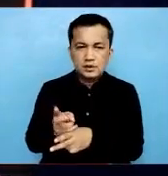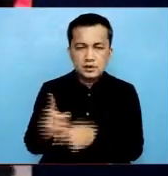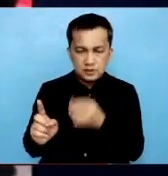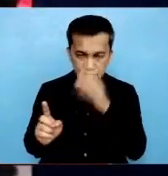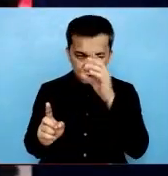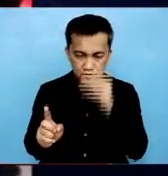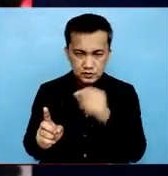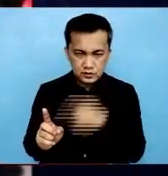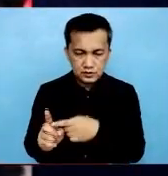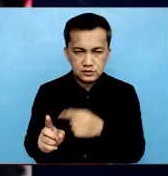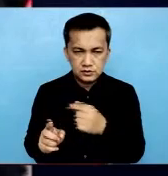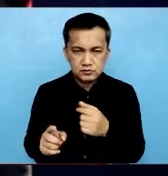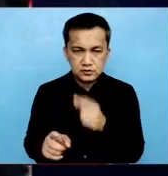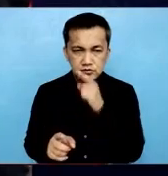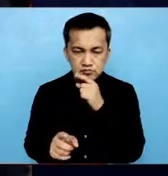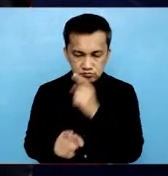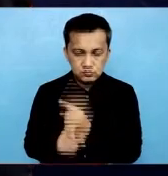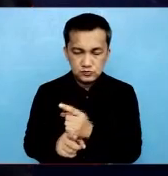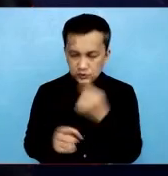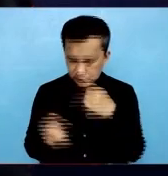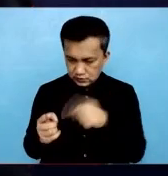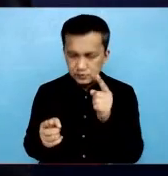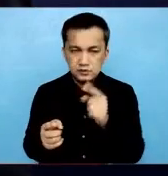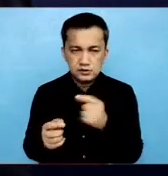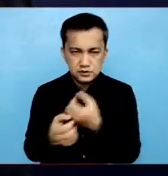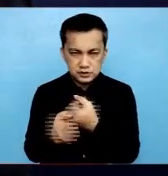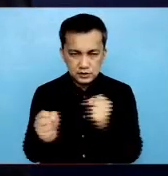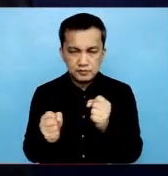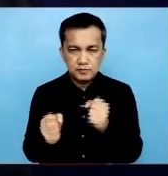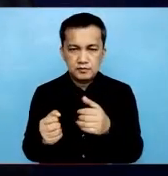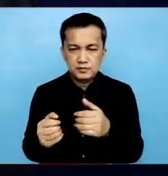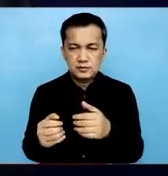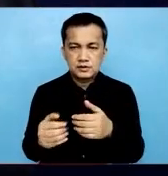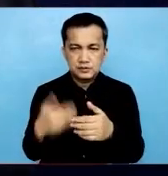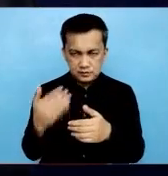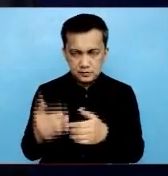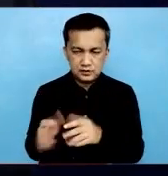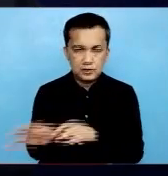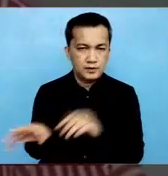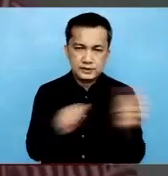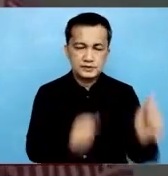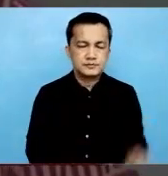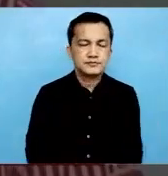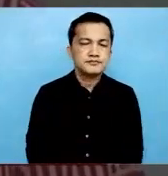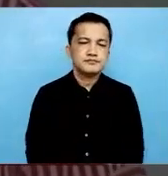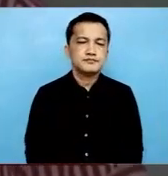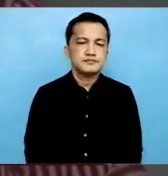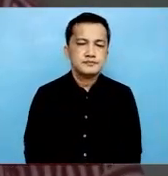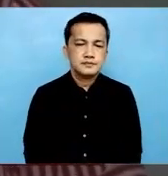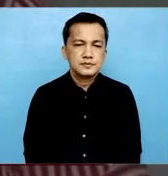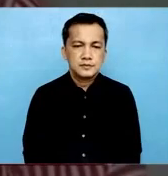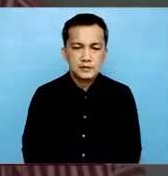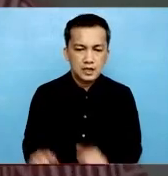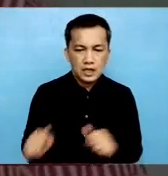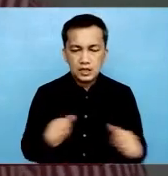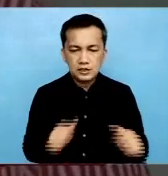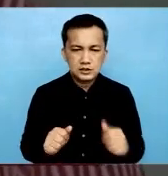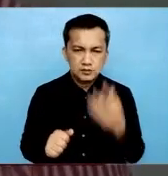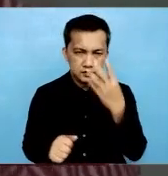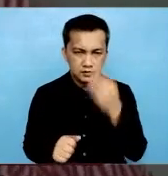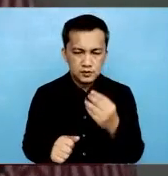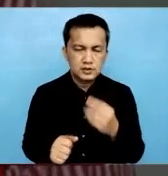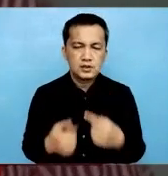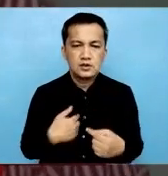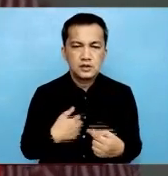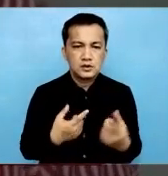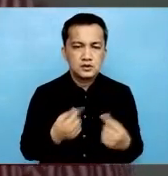at sinigurong ligtas na ito bago siya umalis. Kapag a-action siyang matutulog, ang ginagawa